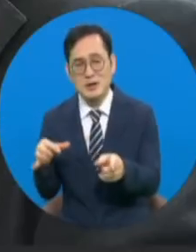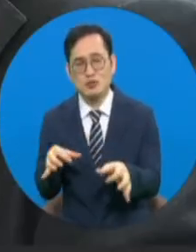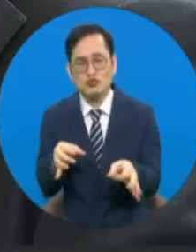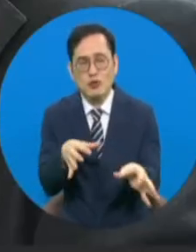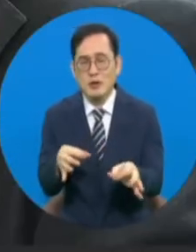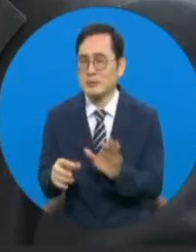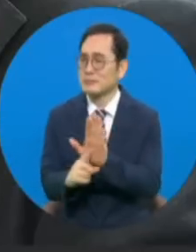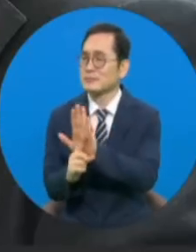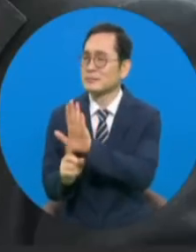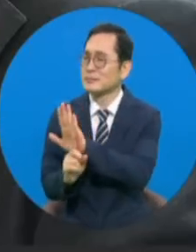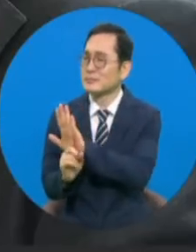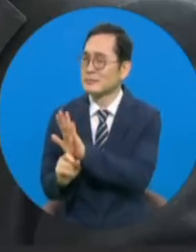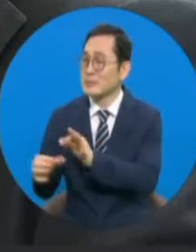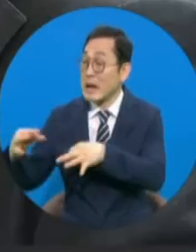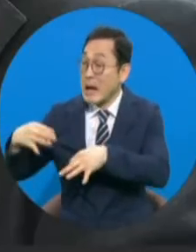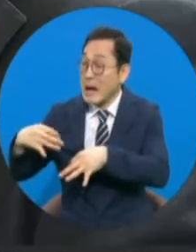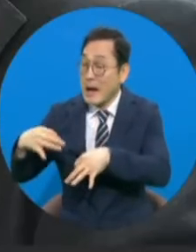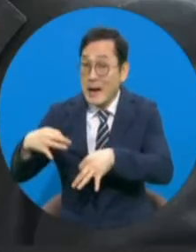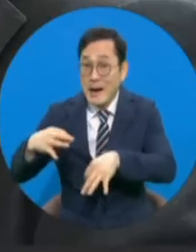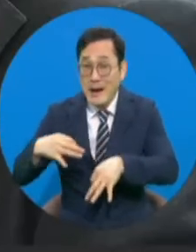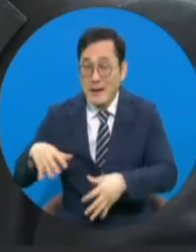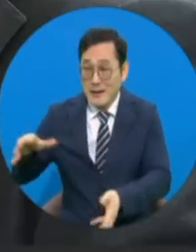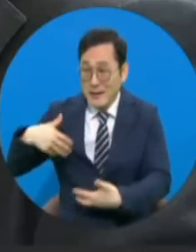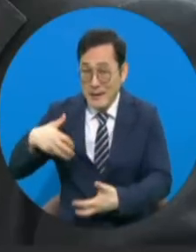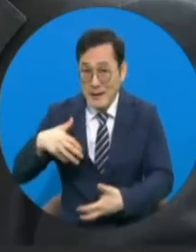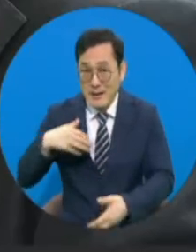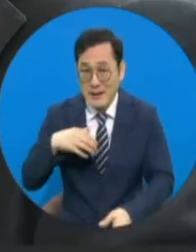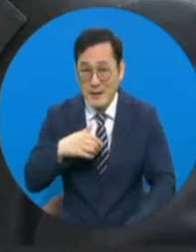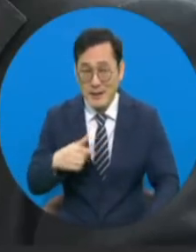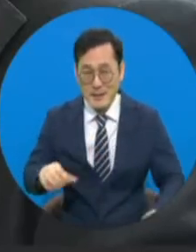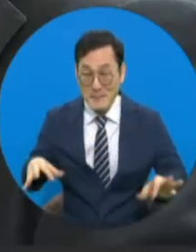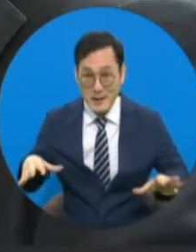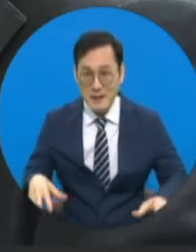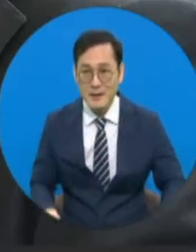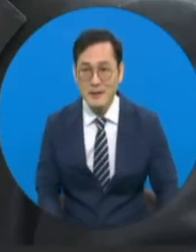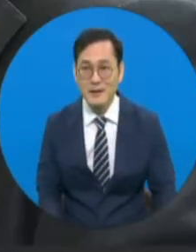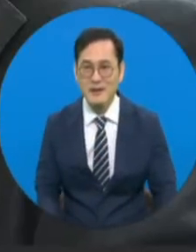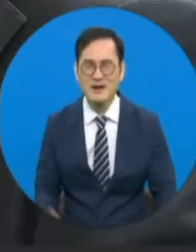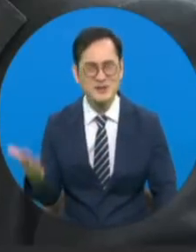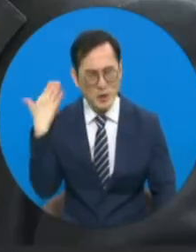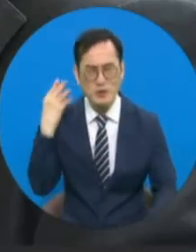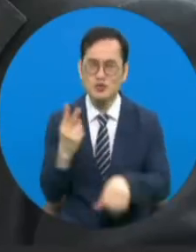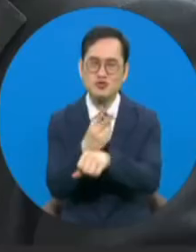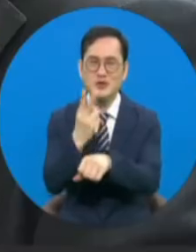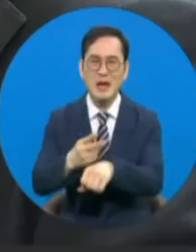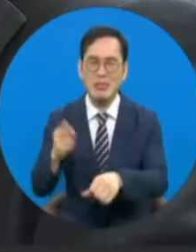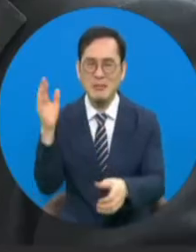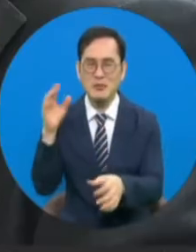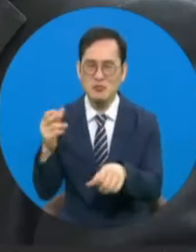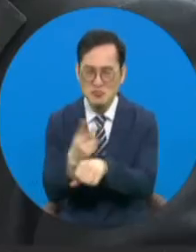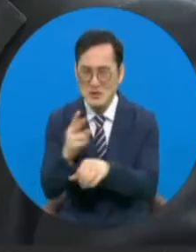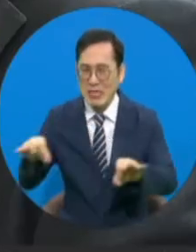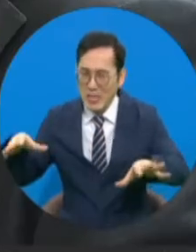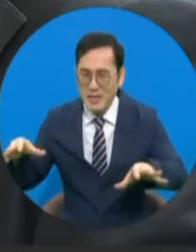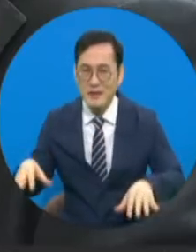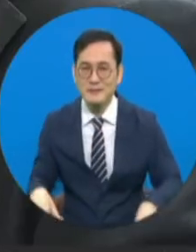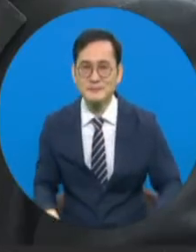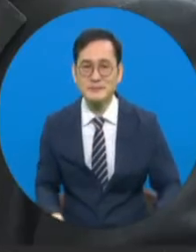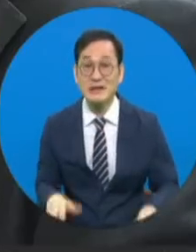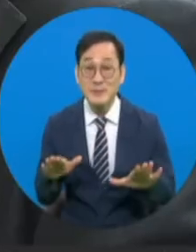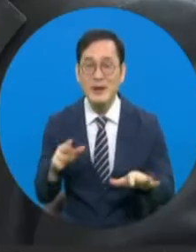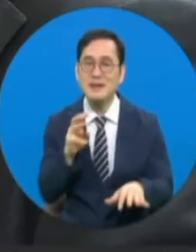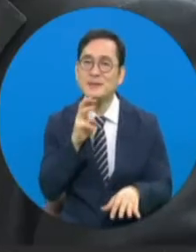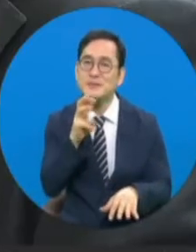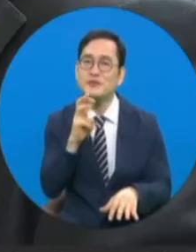이재명 대표가 받은 셈입니다 지난해 전당대에 앞두고도 후원금 계좌를 개설해서 2시간 만에 모금이 마감된 적도 있습니다 이번엔 29분